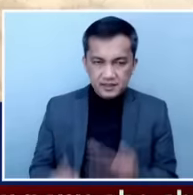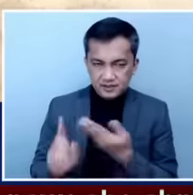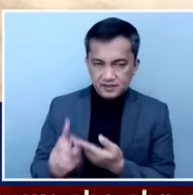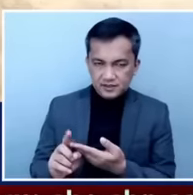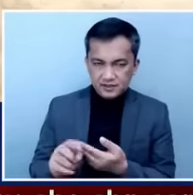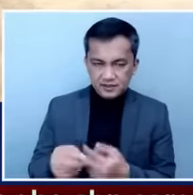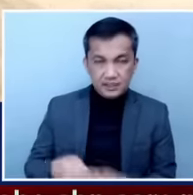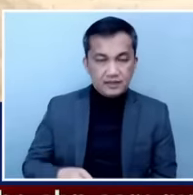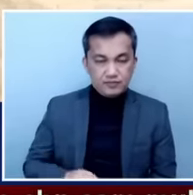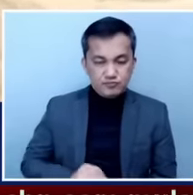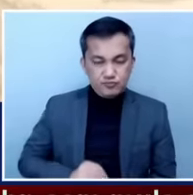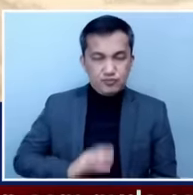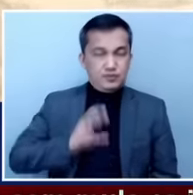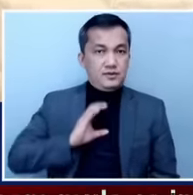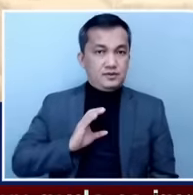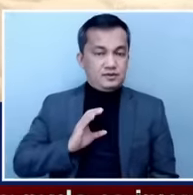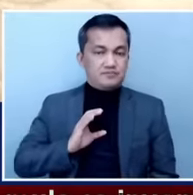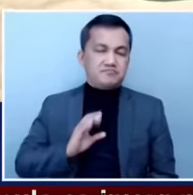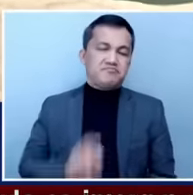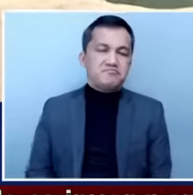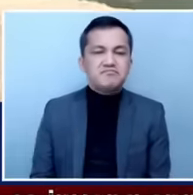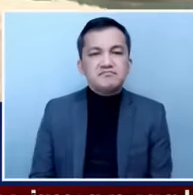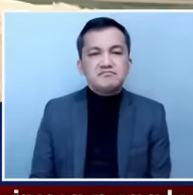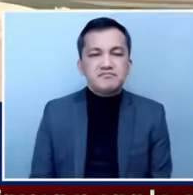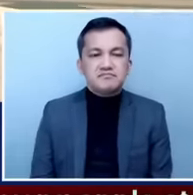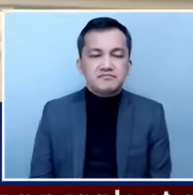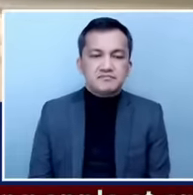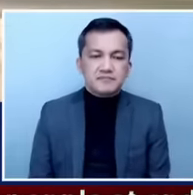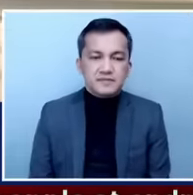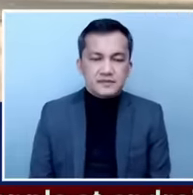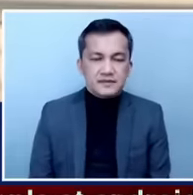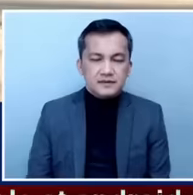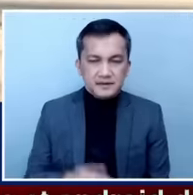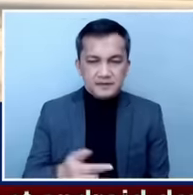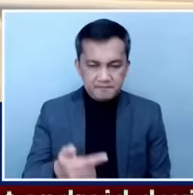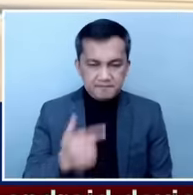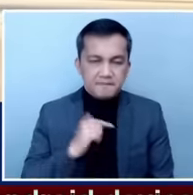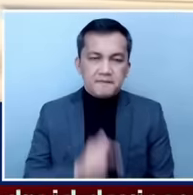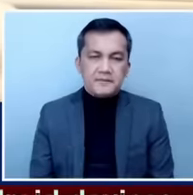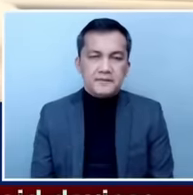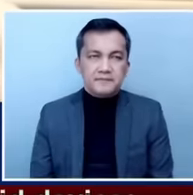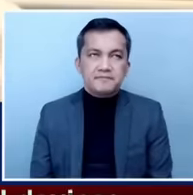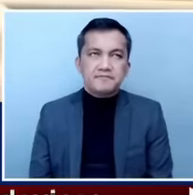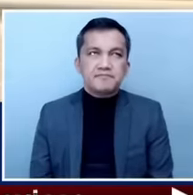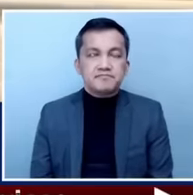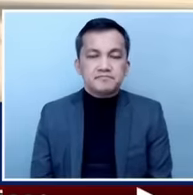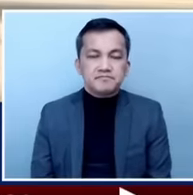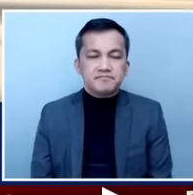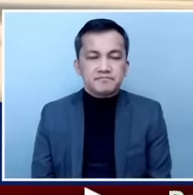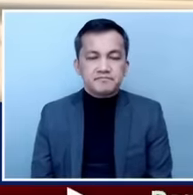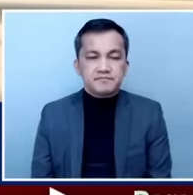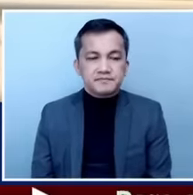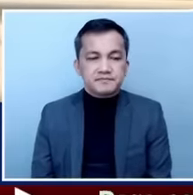ito ng kanilang kumpiyansa. Rafael Bosano, ABS-CBN News.